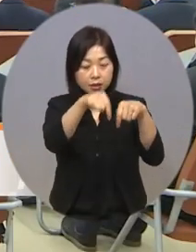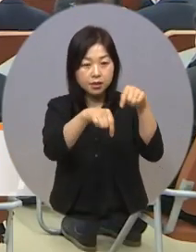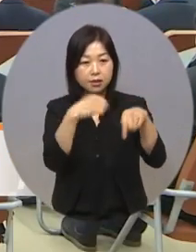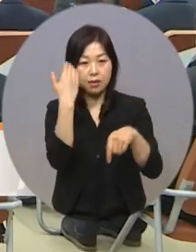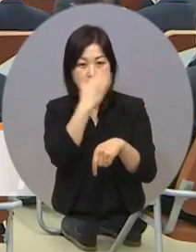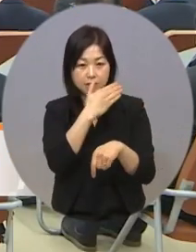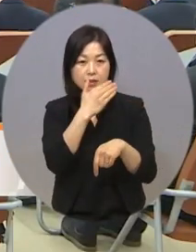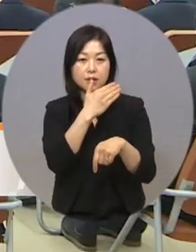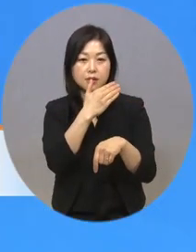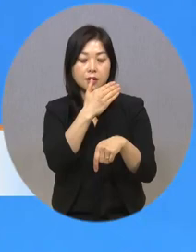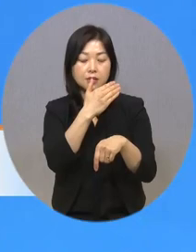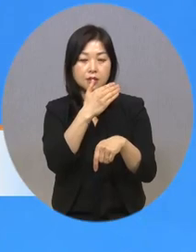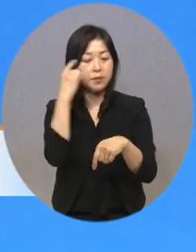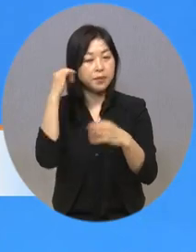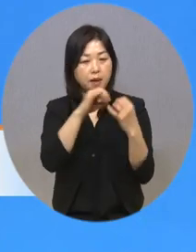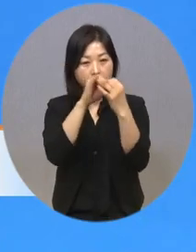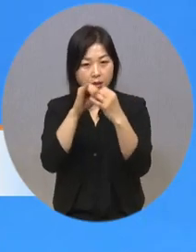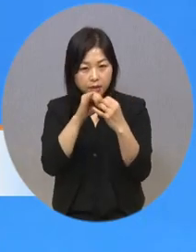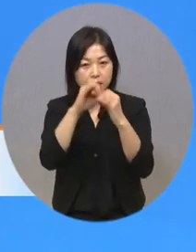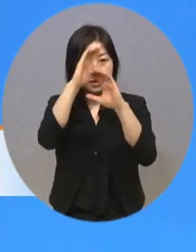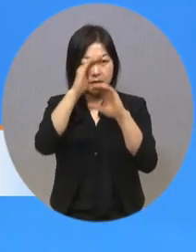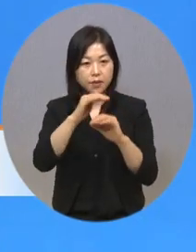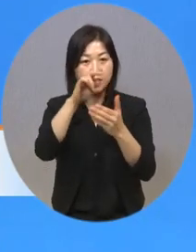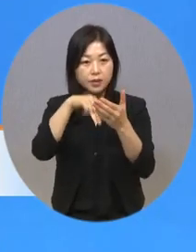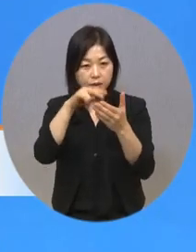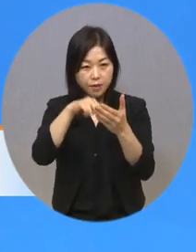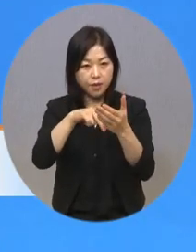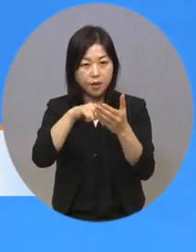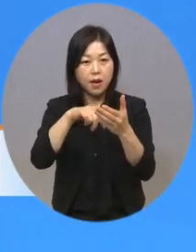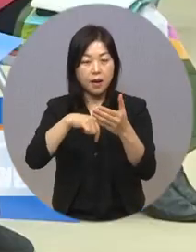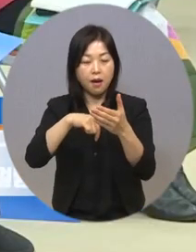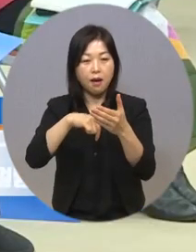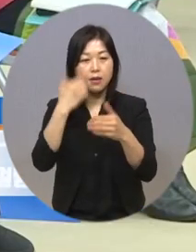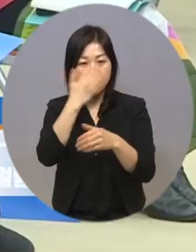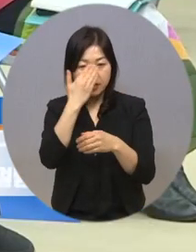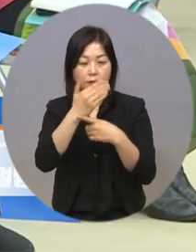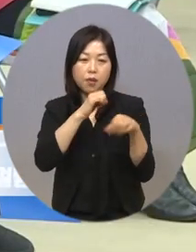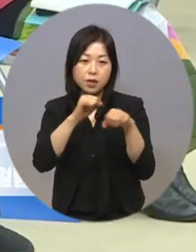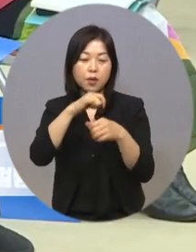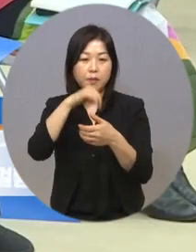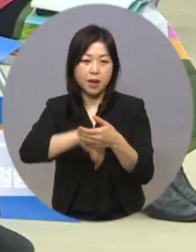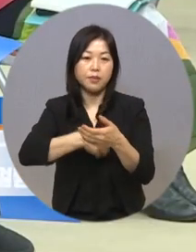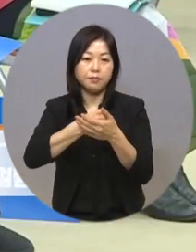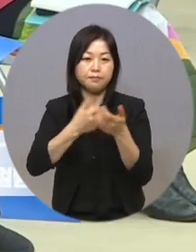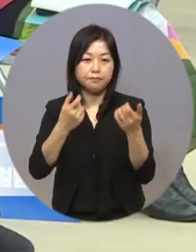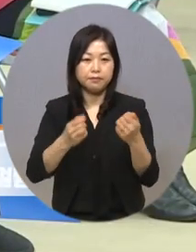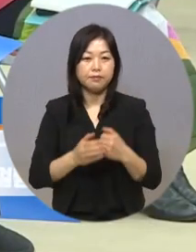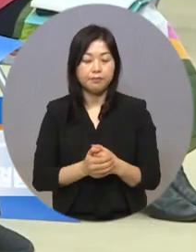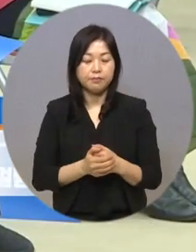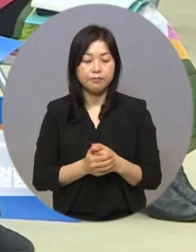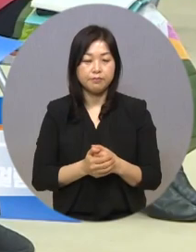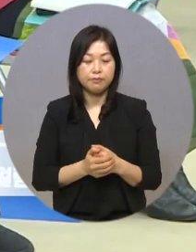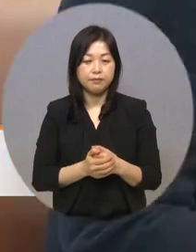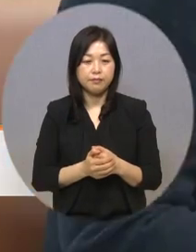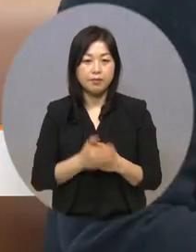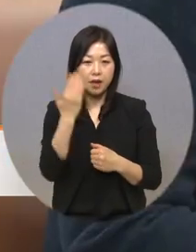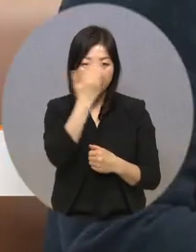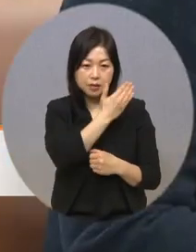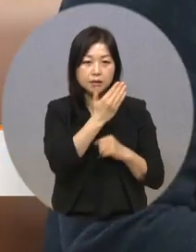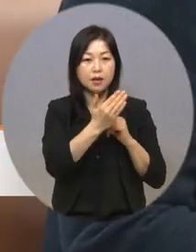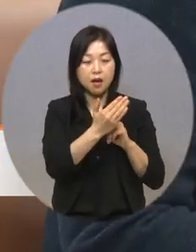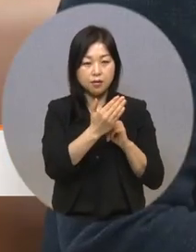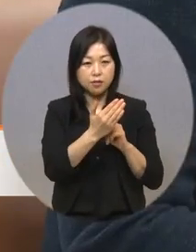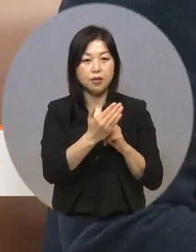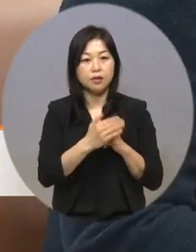청렴결의문을 낭독하고 청렴의지를 새롭게 다졌습니다. 또 이 자리에서는 공정하고 투명한 업무처리와